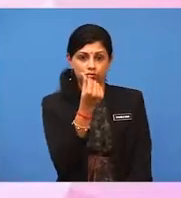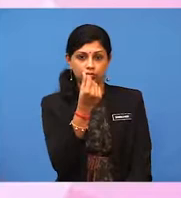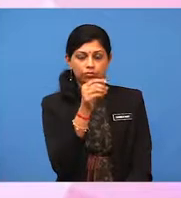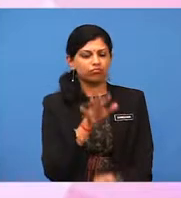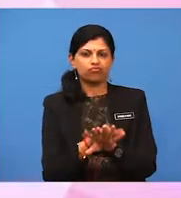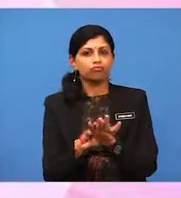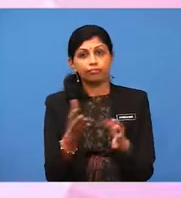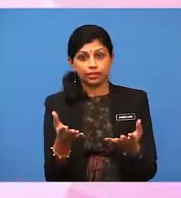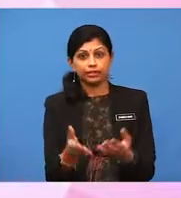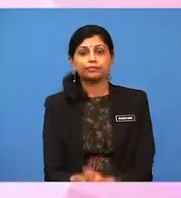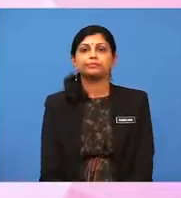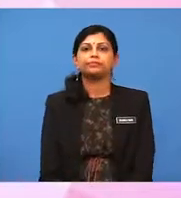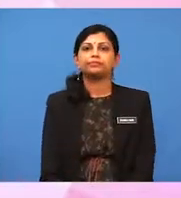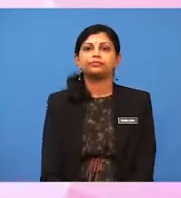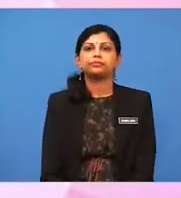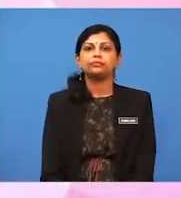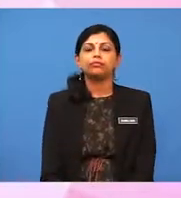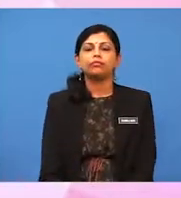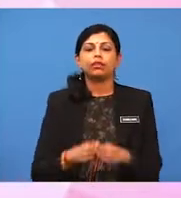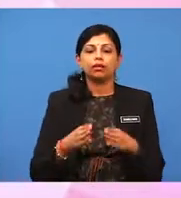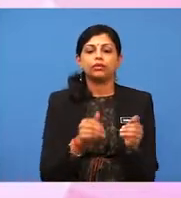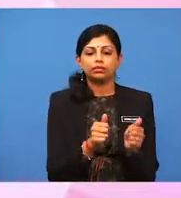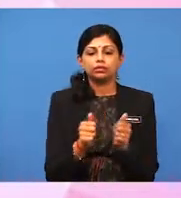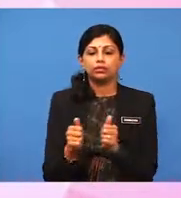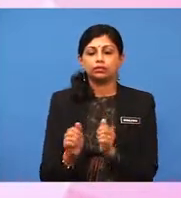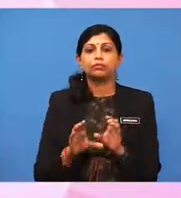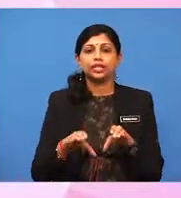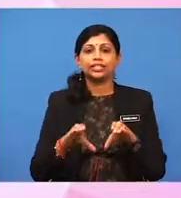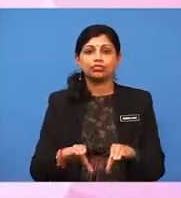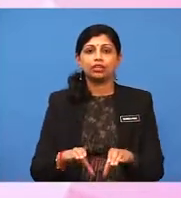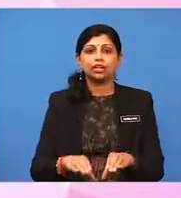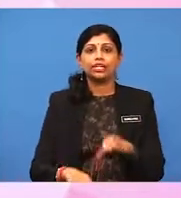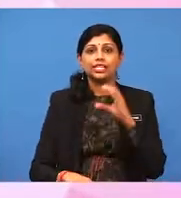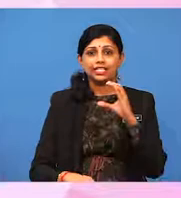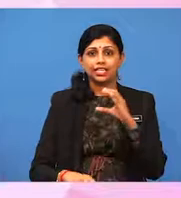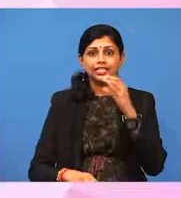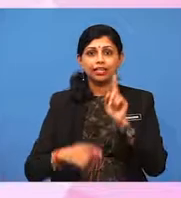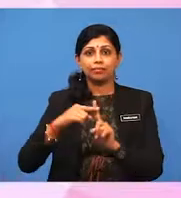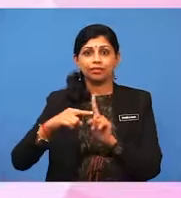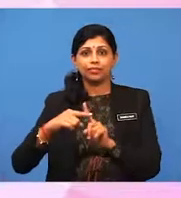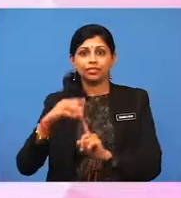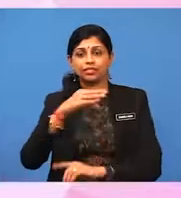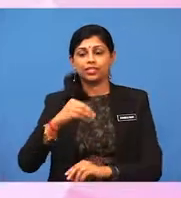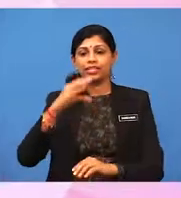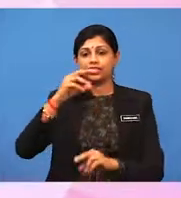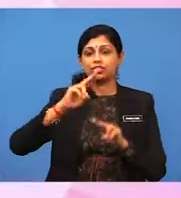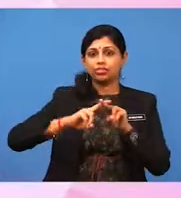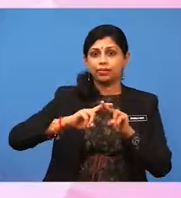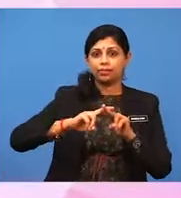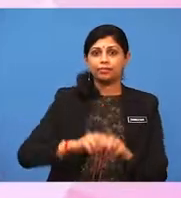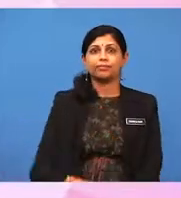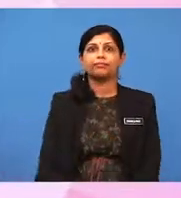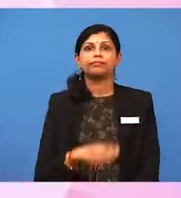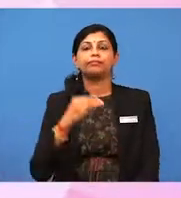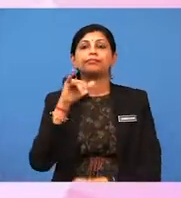lagi. Bahasa pengatur caraan seperti C, C++ dan C Sharp dan